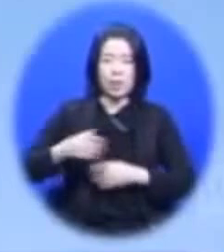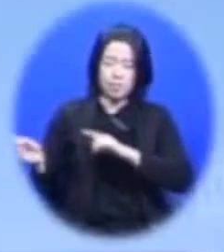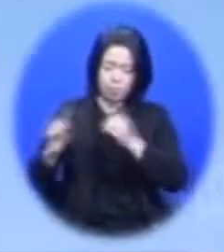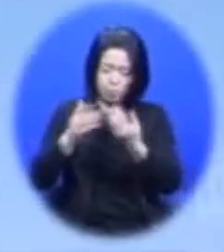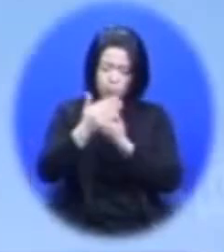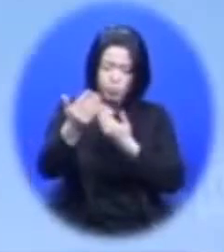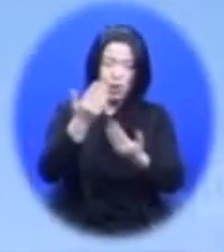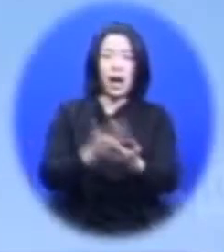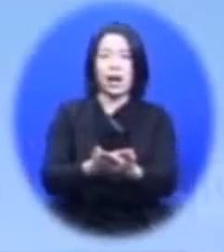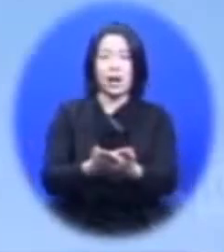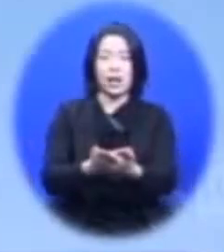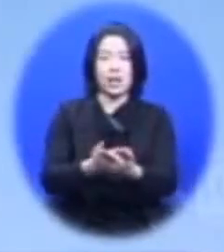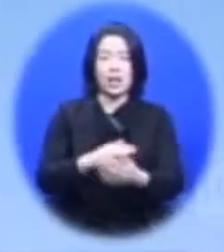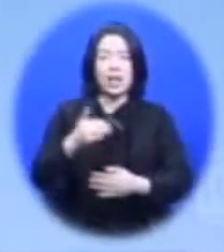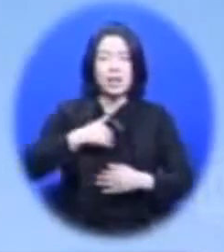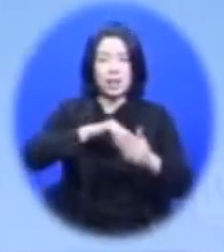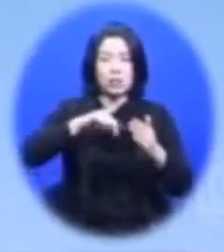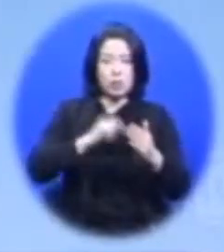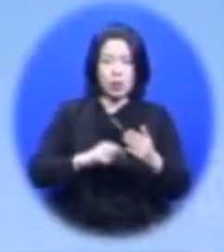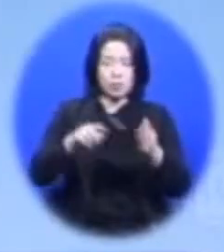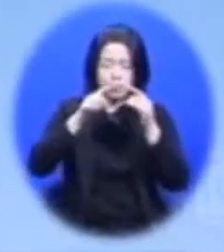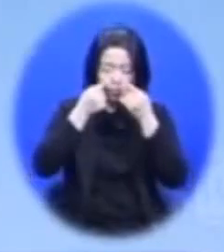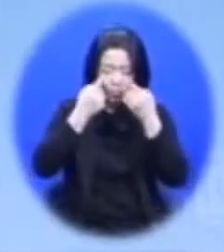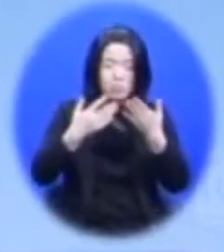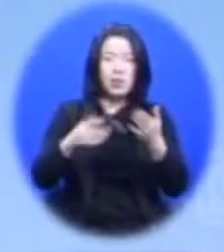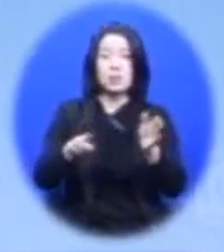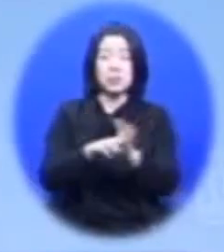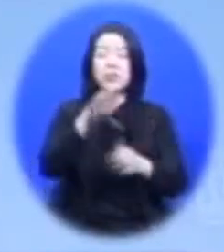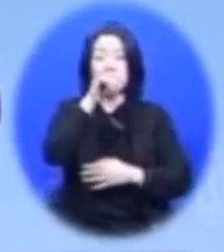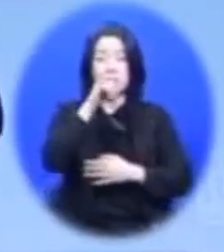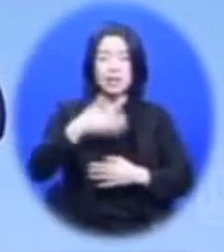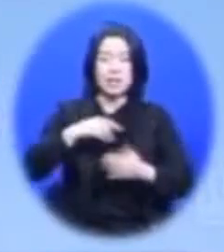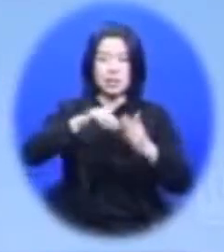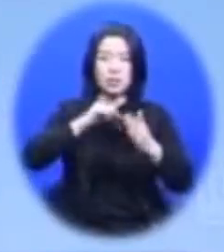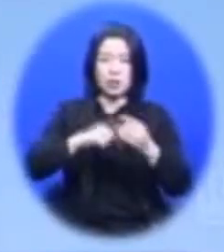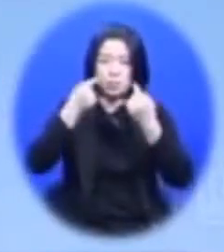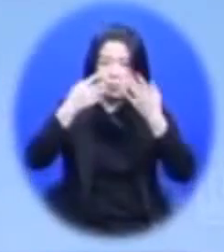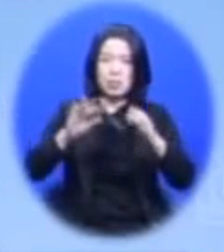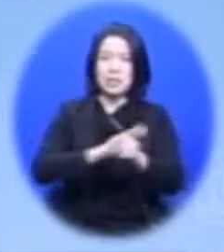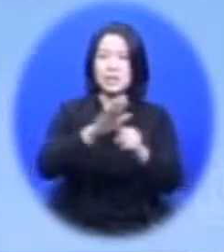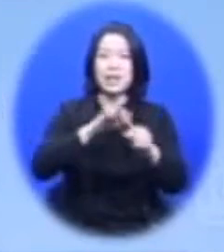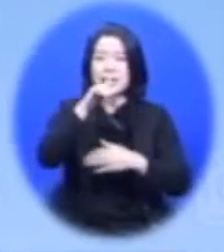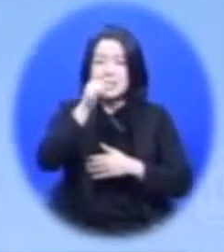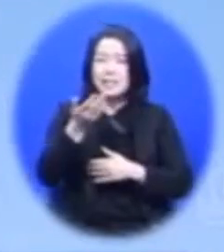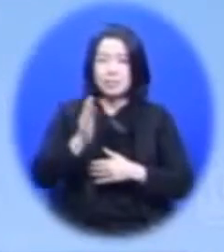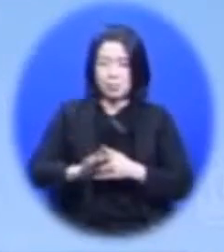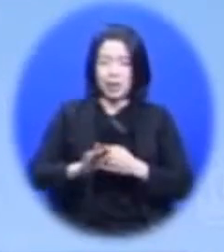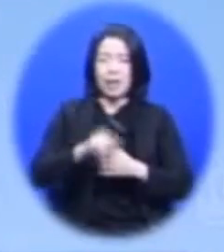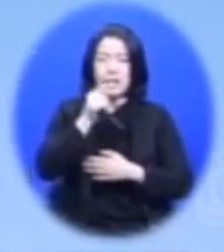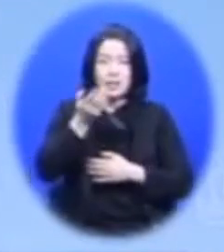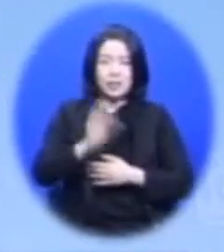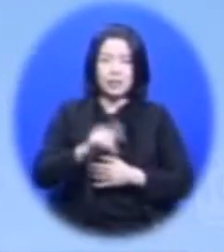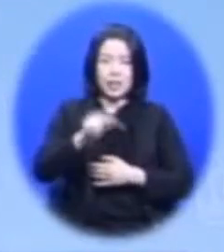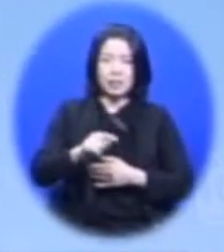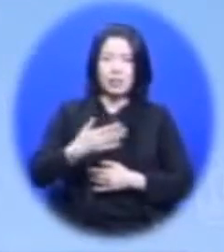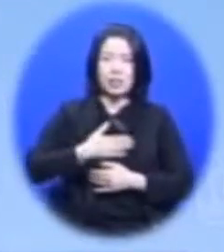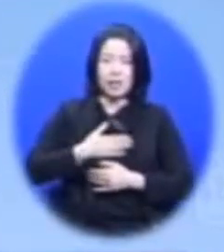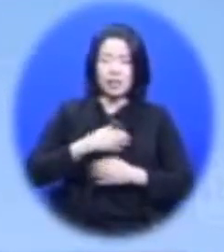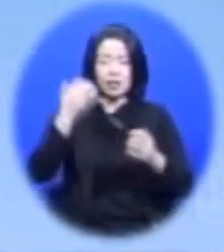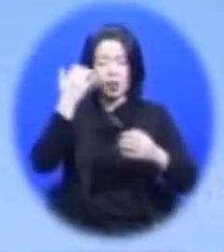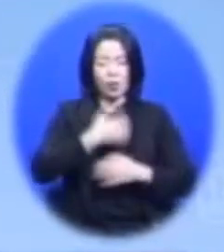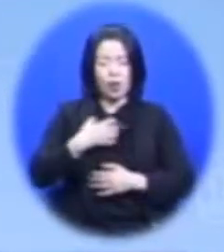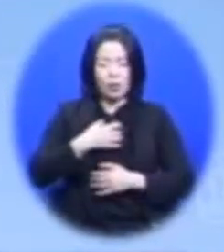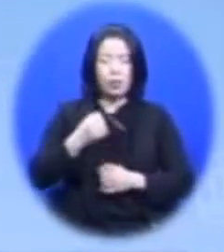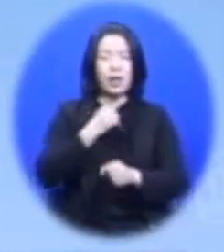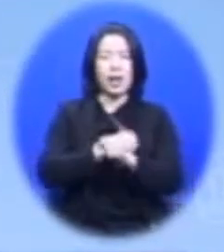주세요. 제 속에 분명히 믿음은 있습니다. 제 속에 분명히 사랑은 있지만 그러나 그것은 나를 괴롭게